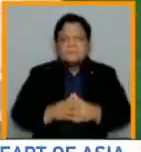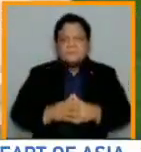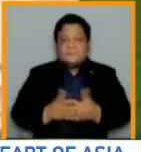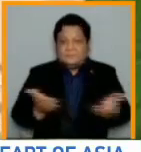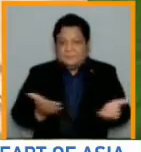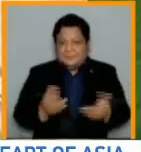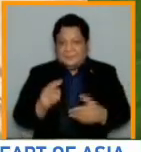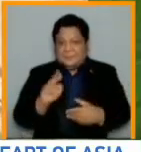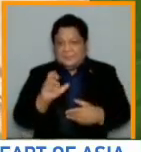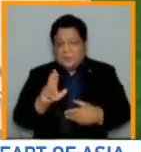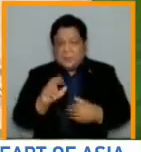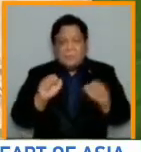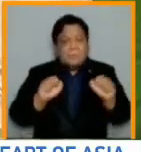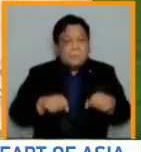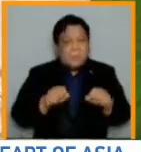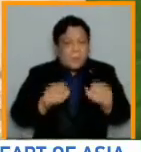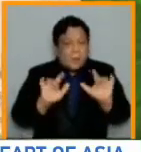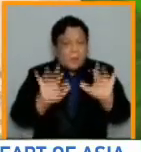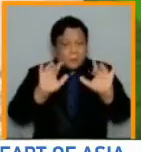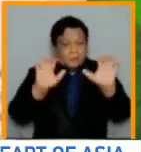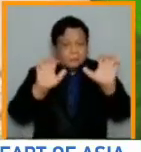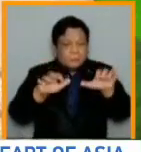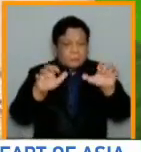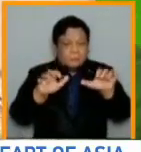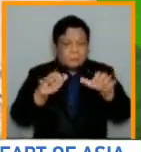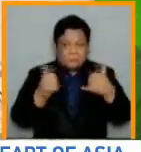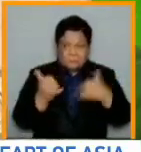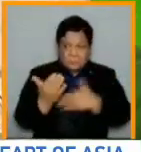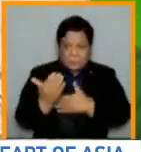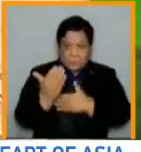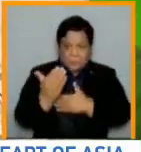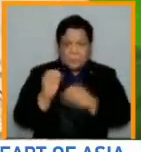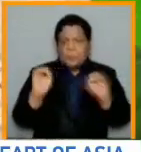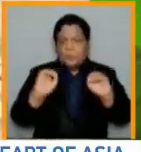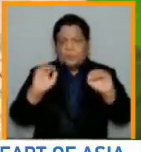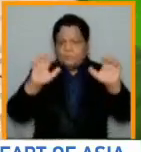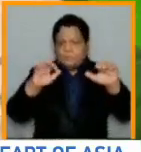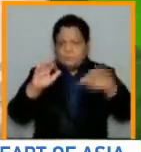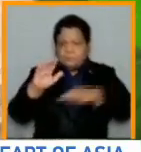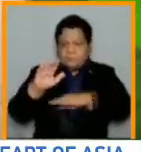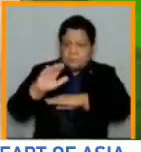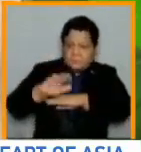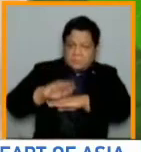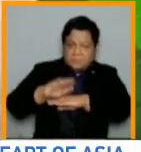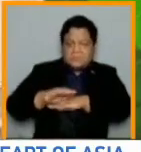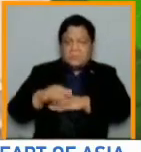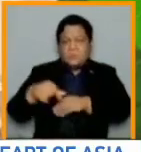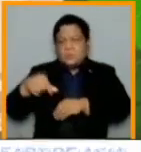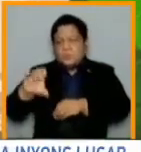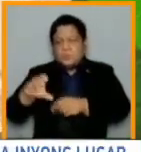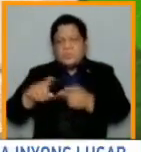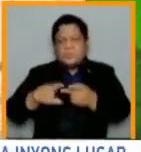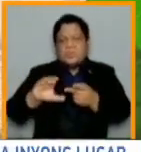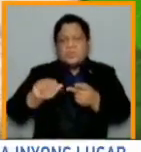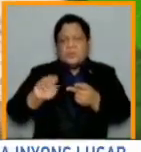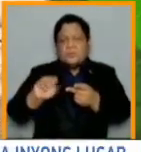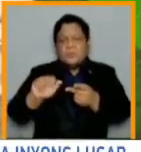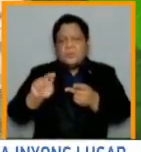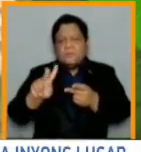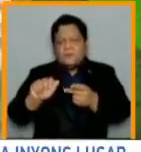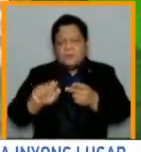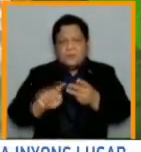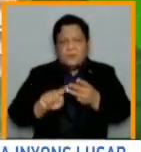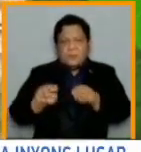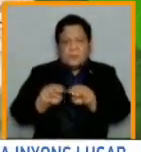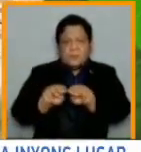Metro Manila sa umaga. Wala tayong ulan pagdating sa hapon dito sa may Quezon City, Camanaba, maging dyan sa may Marikina at Mandaluyong,